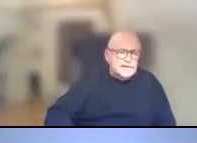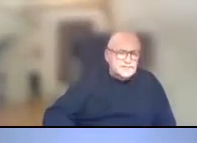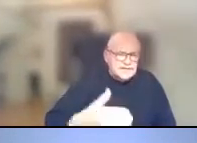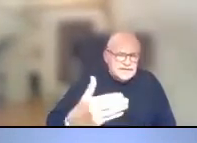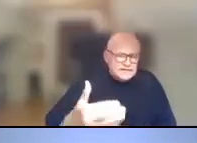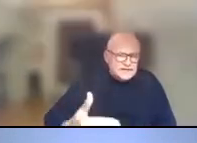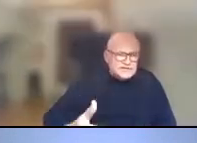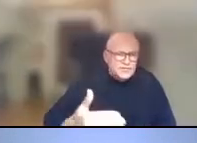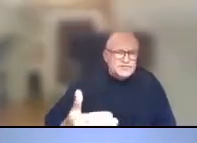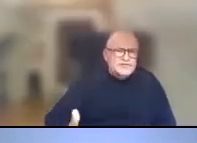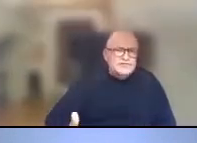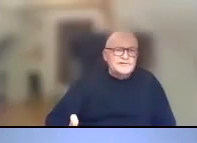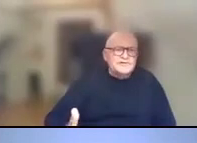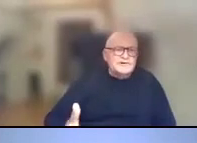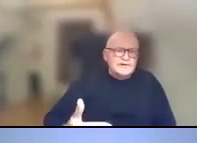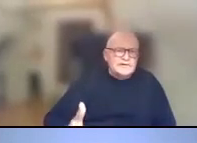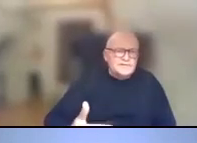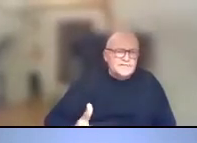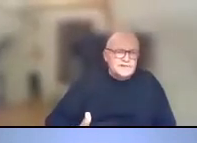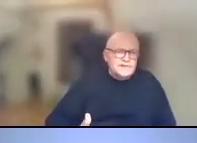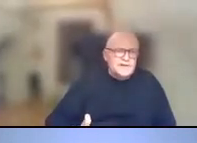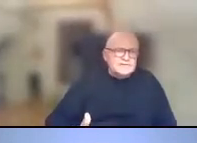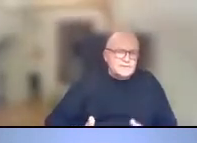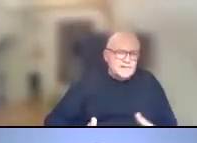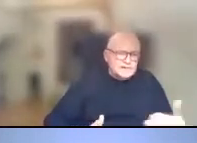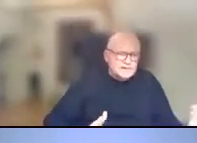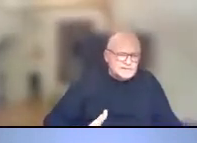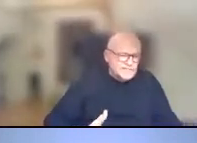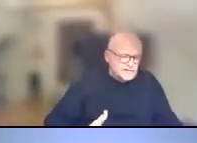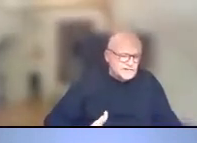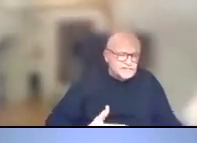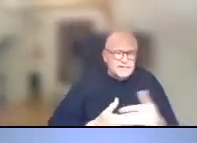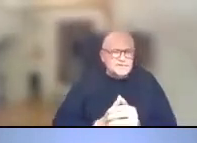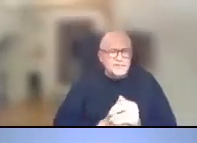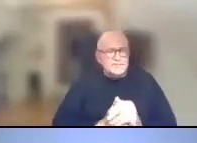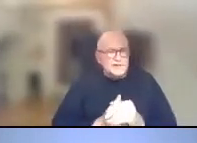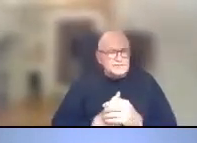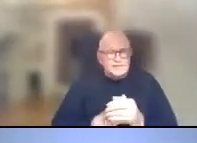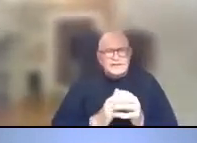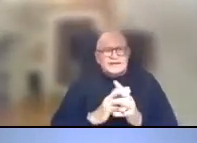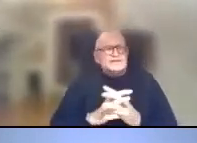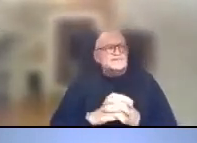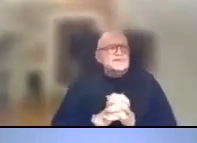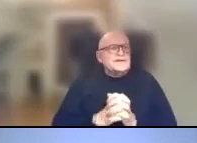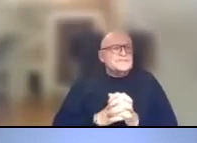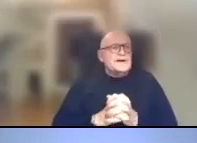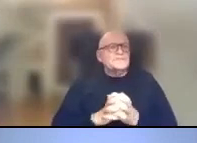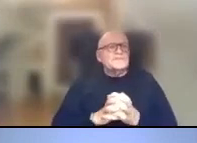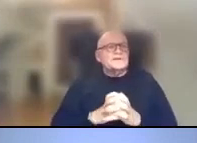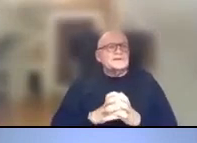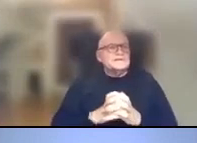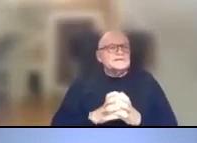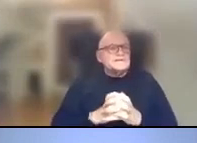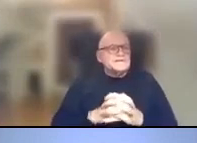gekennzeichnet dadurch, dass Routine relativ gering ausgeprägt ist. Wenn ich jetzt mal das berühmte Beispiel des